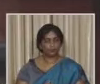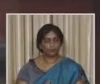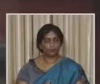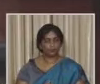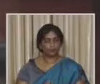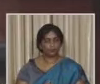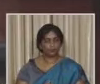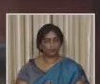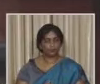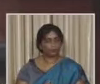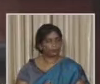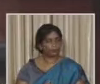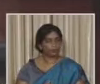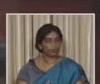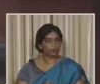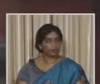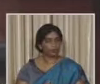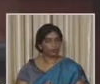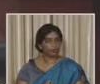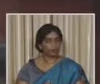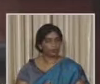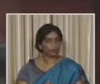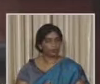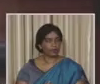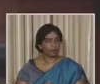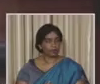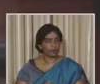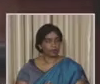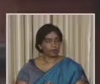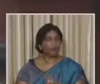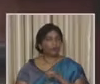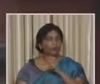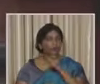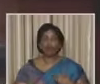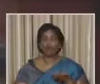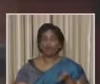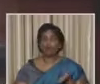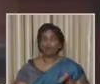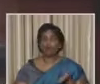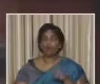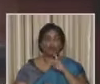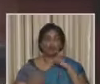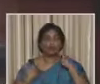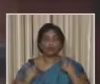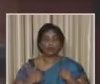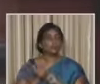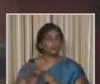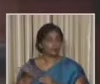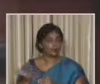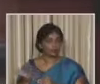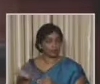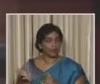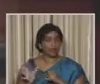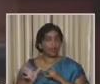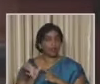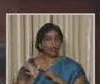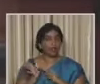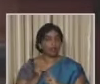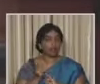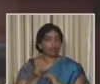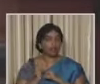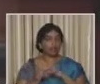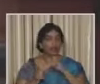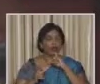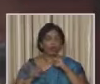இலக்கம் 37 பழைய சோனகர் வீதி கொழும்பு. இதன் சட்டத்தரணி யார்? சட்டத்தரணி அலி சப்ரி. எனவே அலி